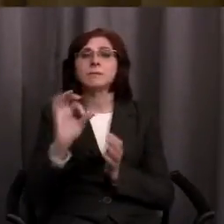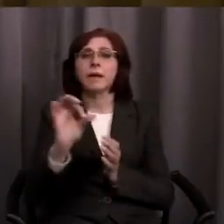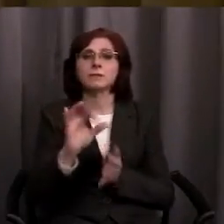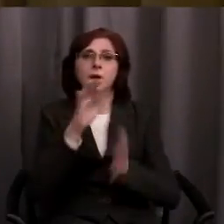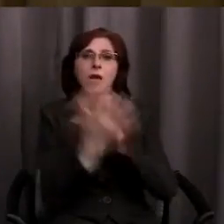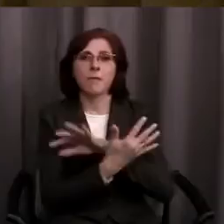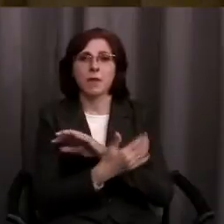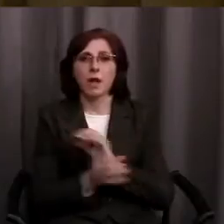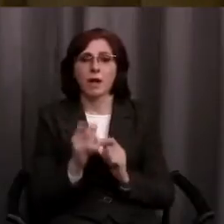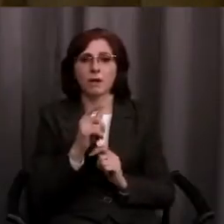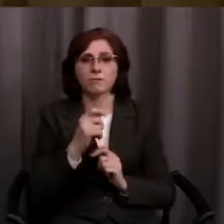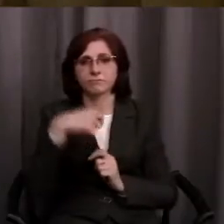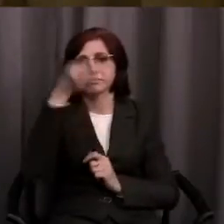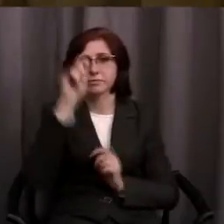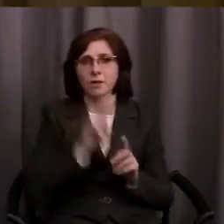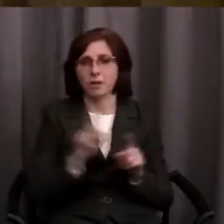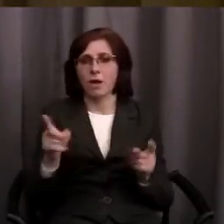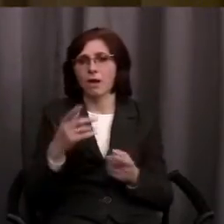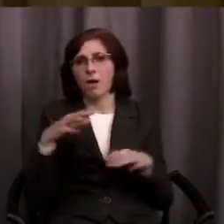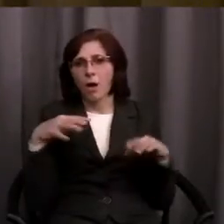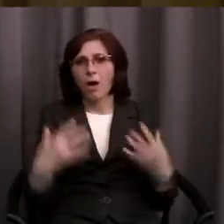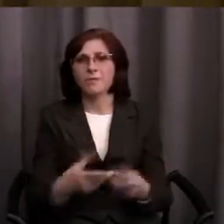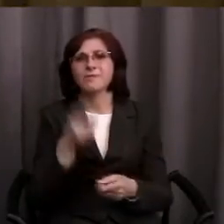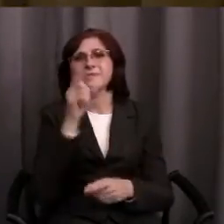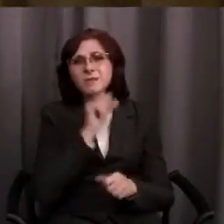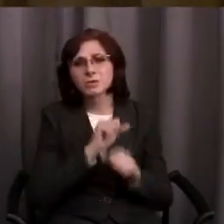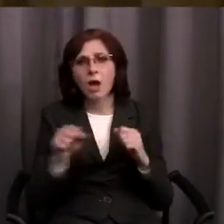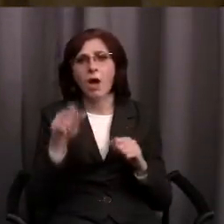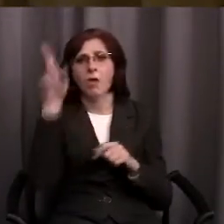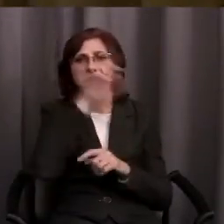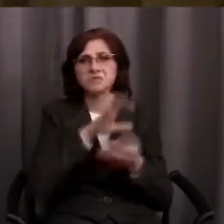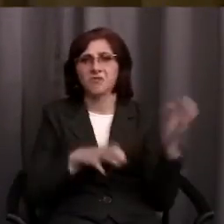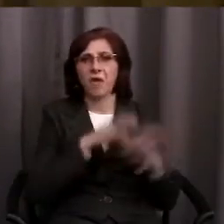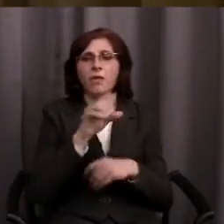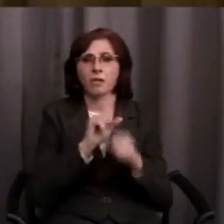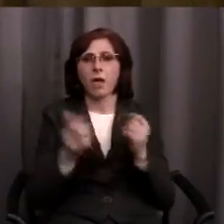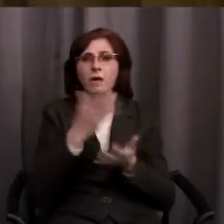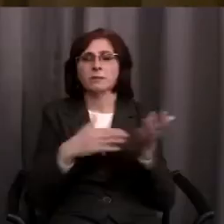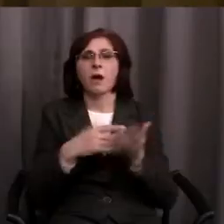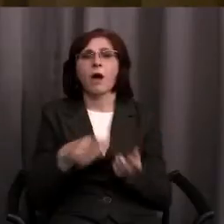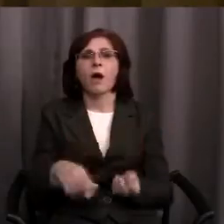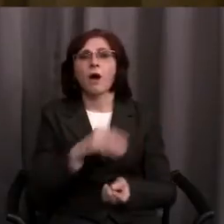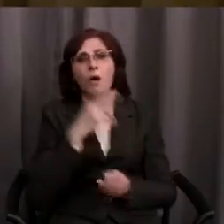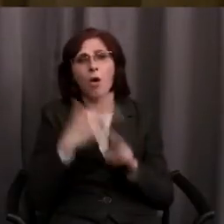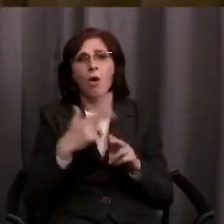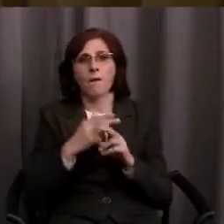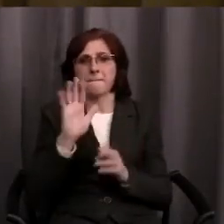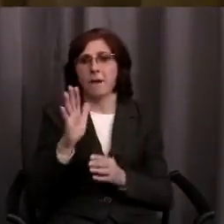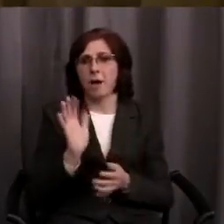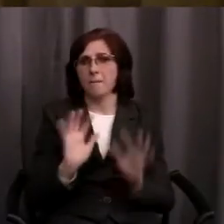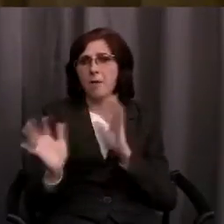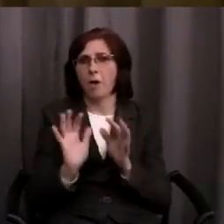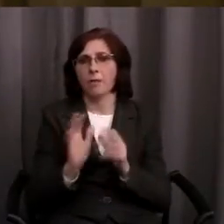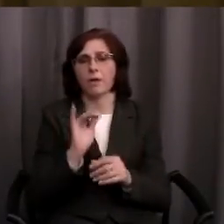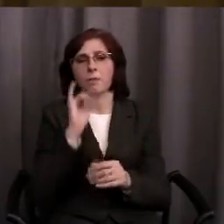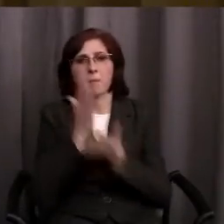turnusy rehabilitacyjnego wypoczynkowe, takie są organizowane w wielu krajach, że chory ma jakąś pomoc i opiekun ma